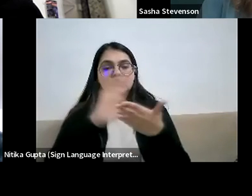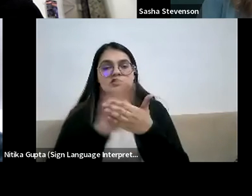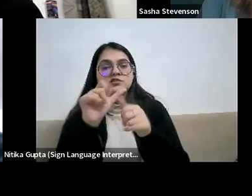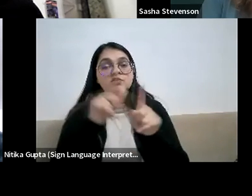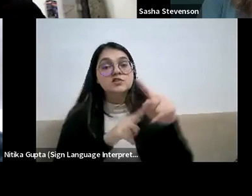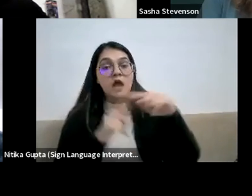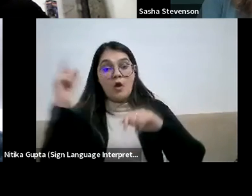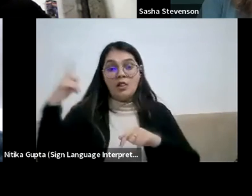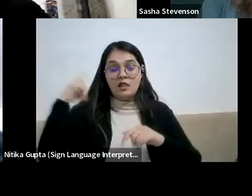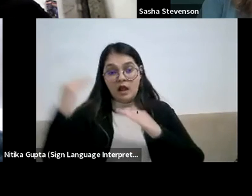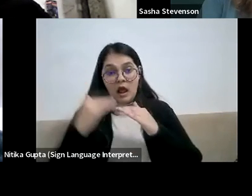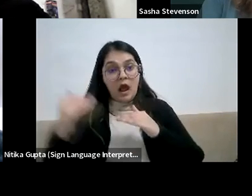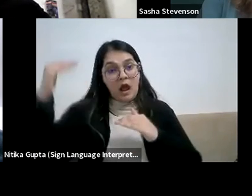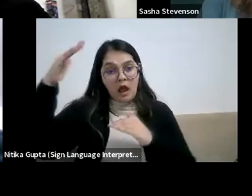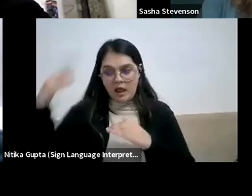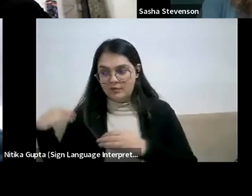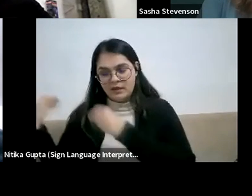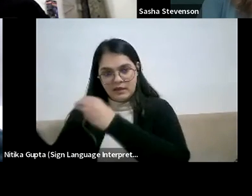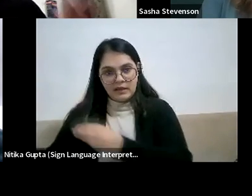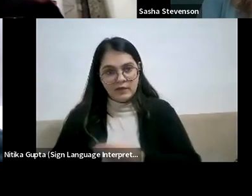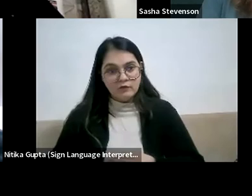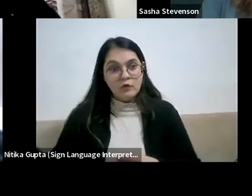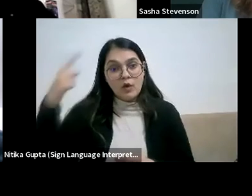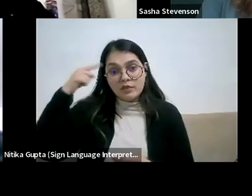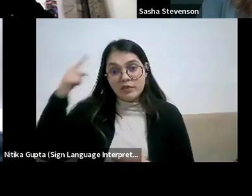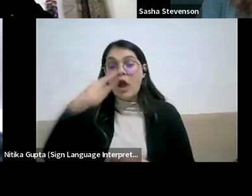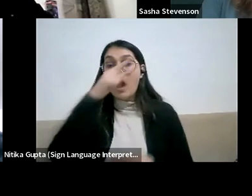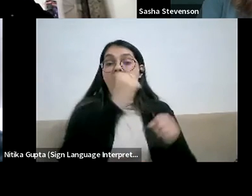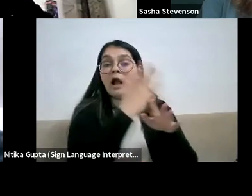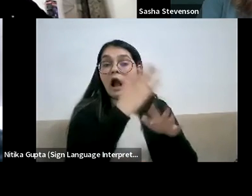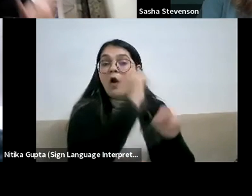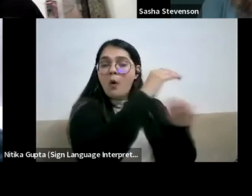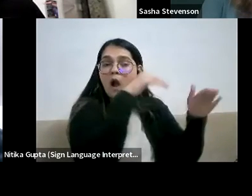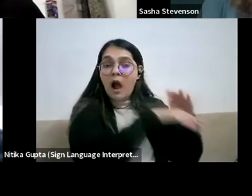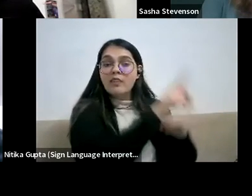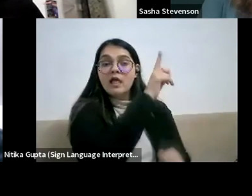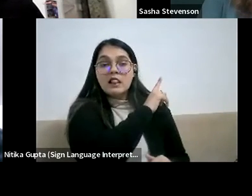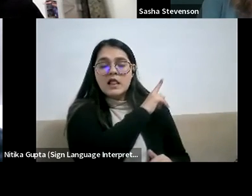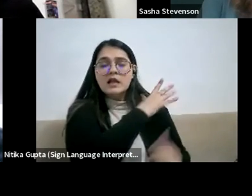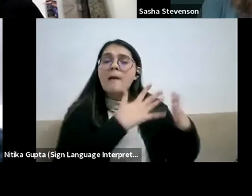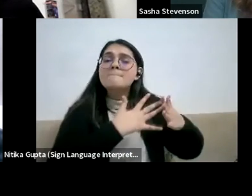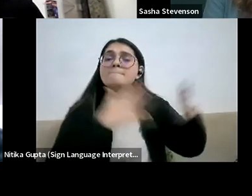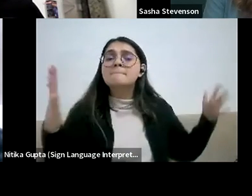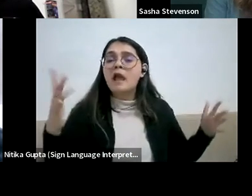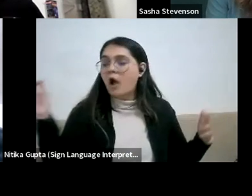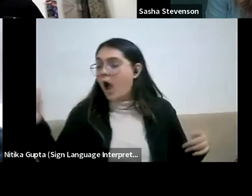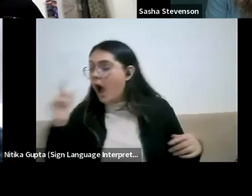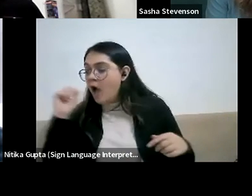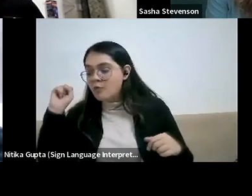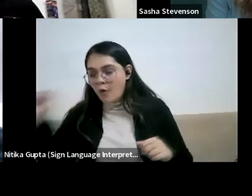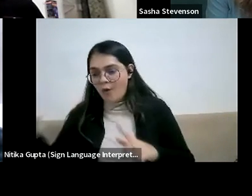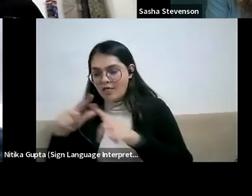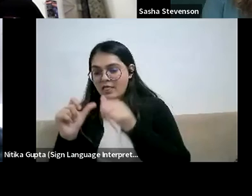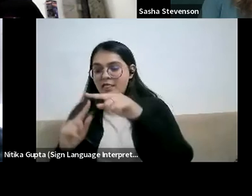लोग रहते हैं कि उनके सामने वो खड़ा ही नहीं रह सकता है, या दलित औरत है समझो, जस्ट कैन